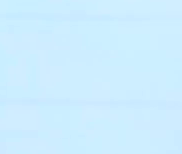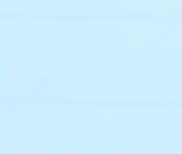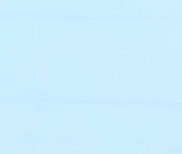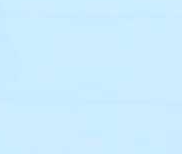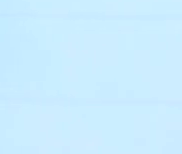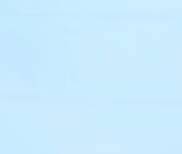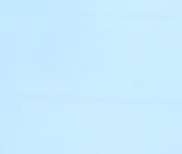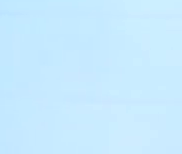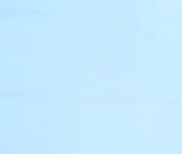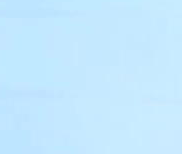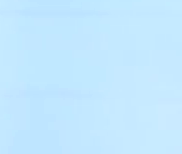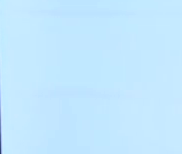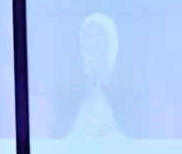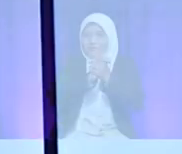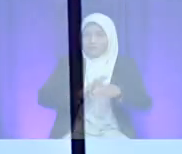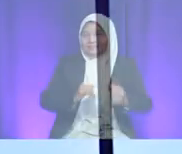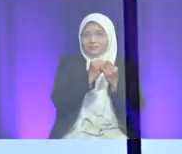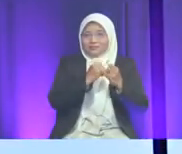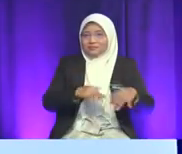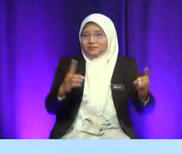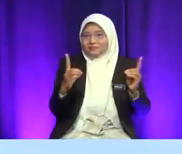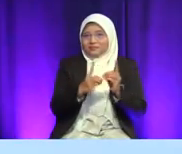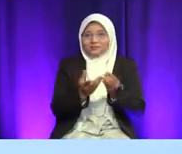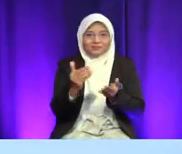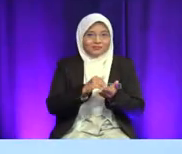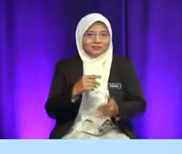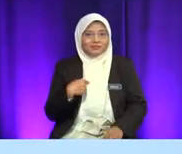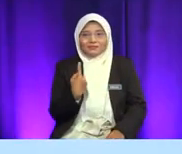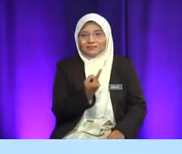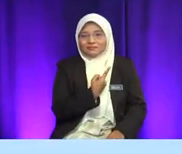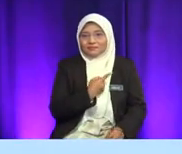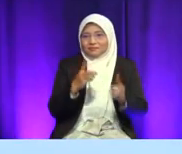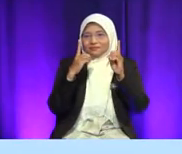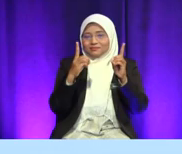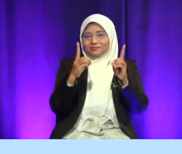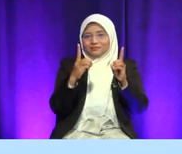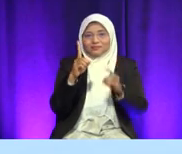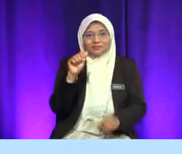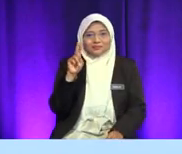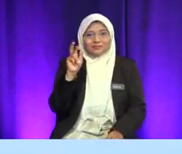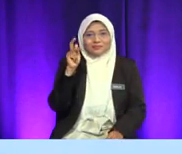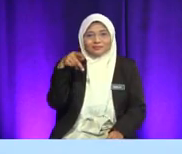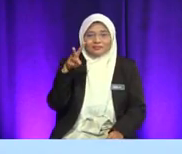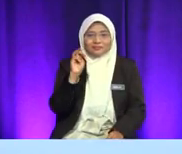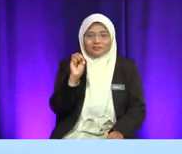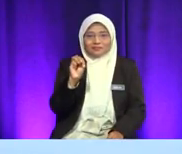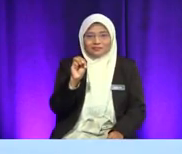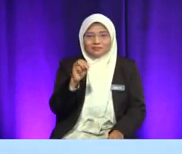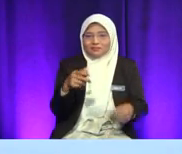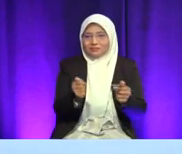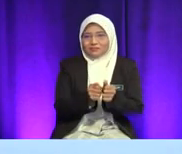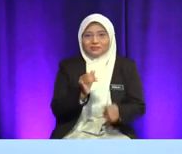Assalamualaikum dan salam sejahtera bertemu kembali dalam Didik TVM pastinya hari ini ada pertemuan saya